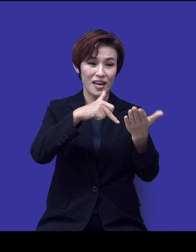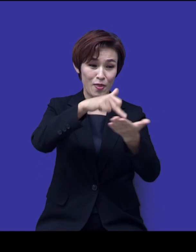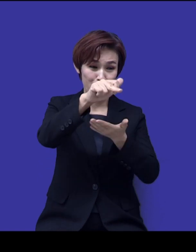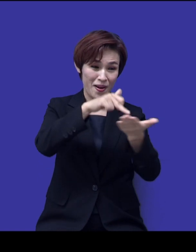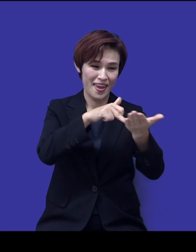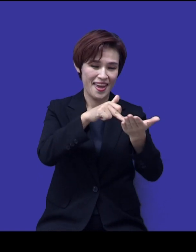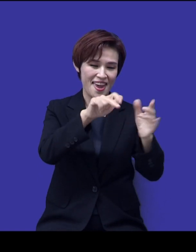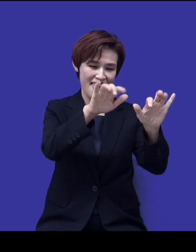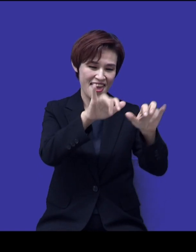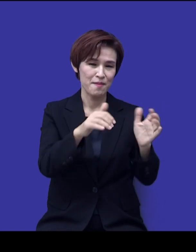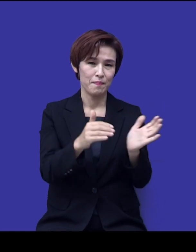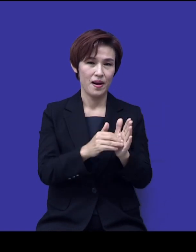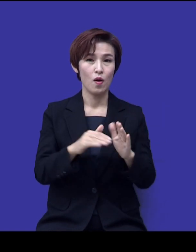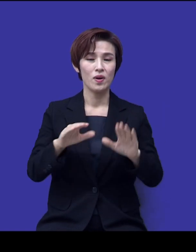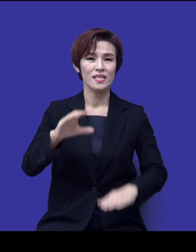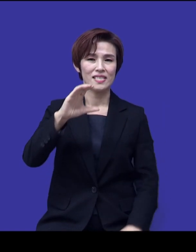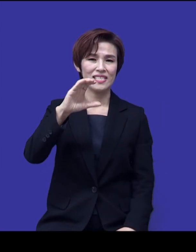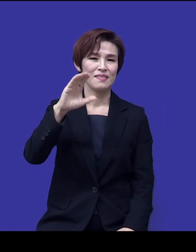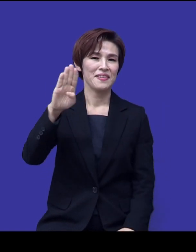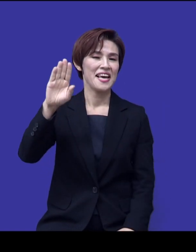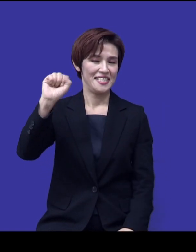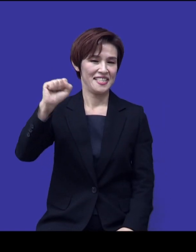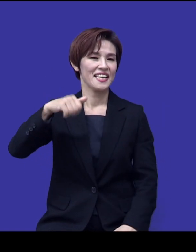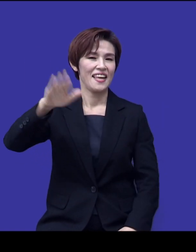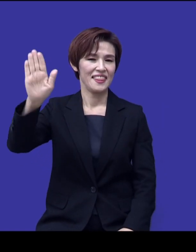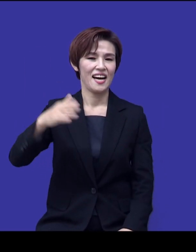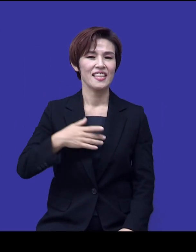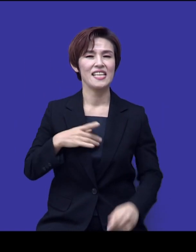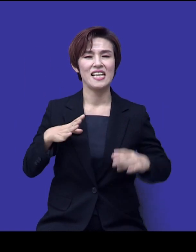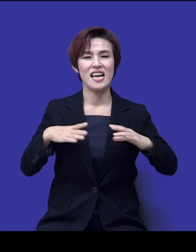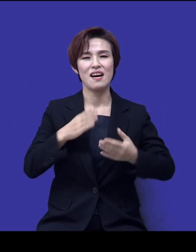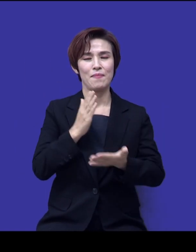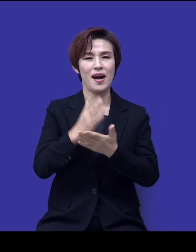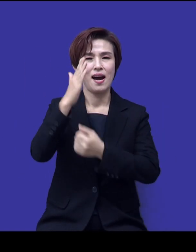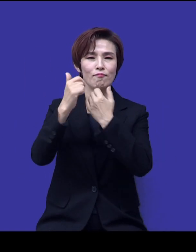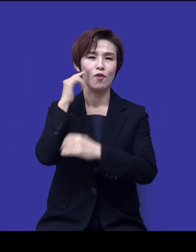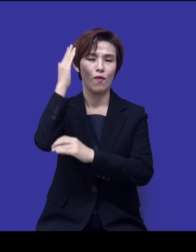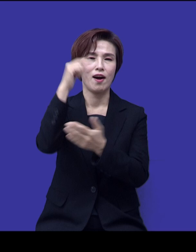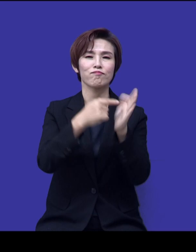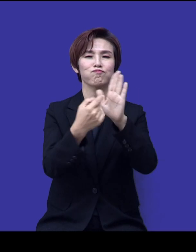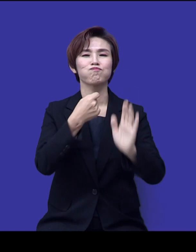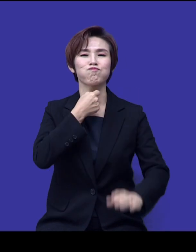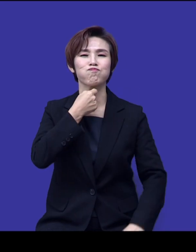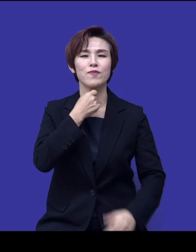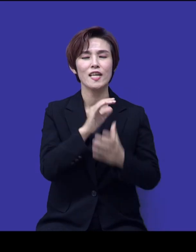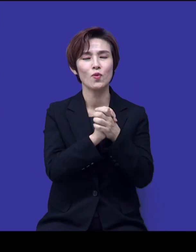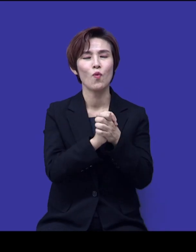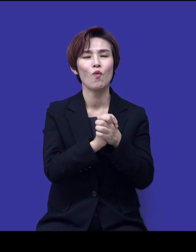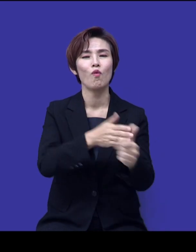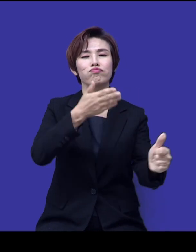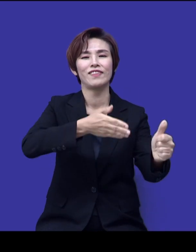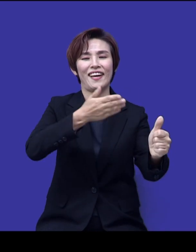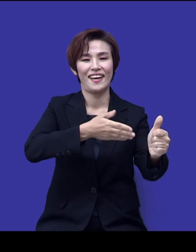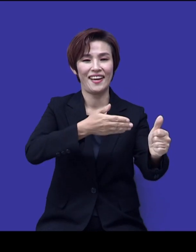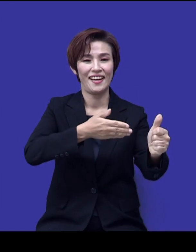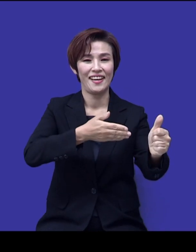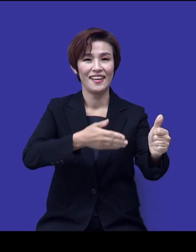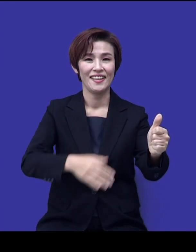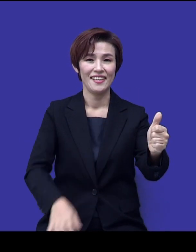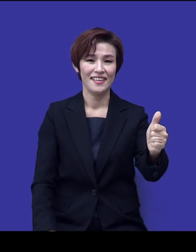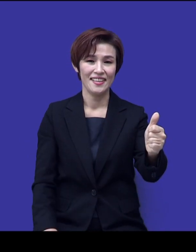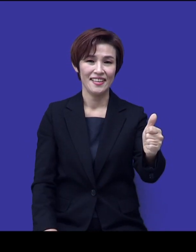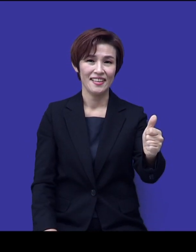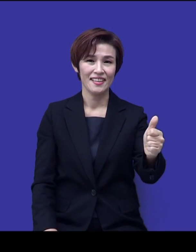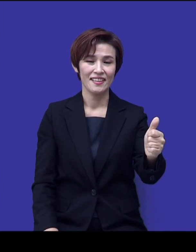CBS를 새롭게 하소서 간단다. 네네. 내 자랑에 멈추지 않고 하나님 영광이 드러나는 이야기 하게 해달라고 기도를 좀 해달라고 그랬더니 네. 네. 샌프란시스코에도